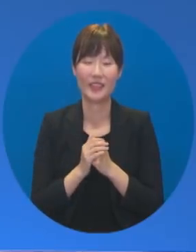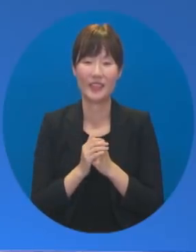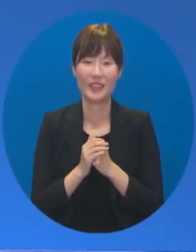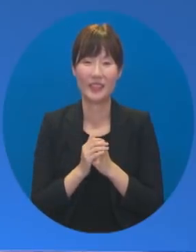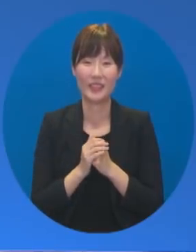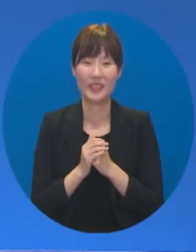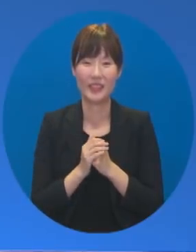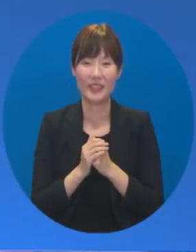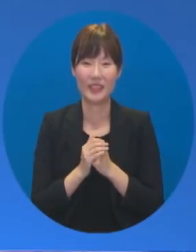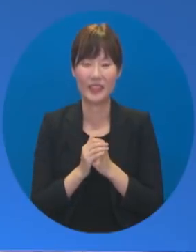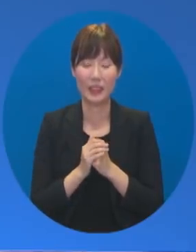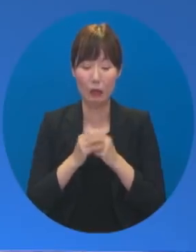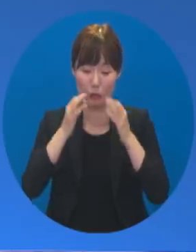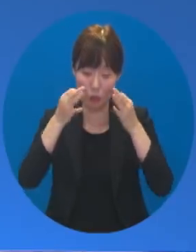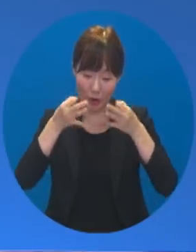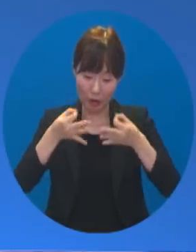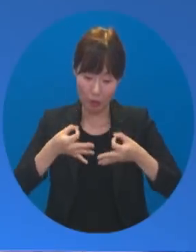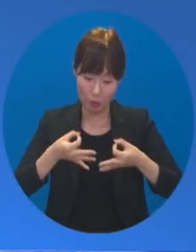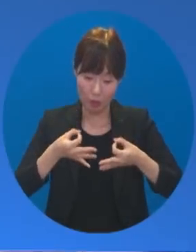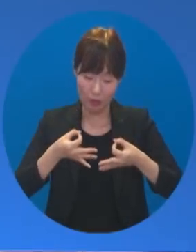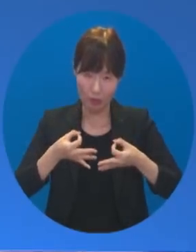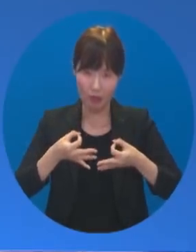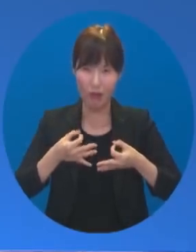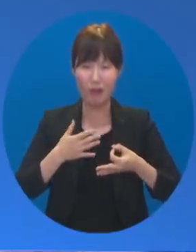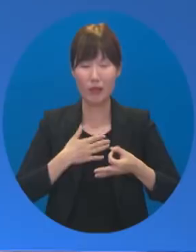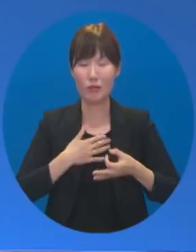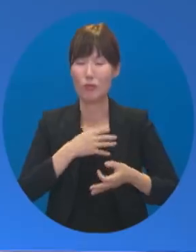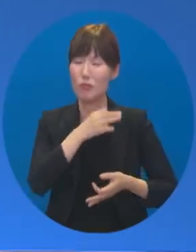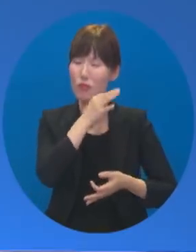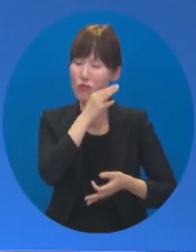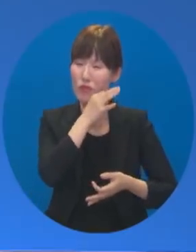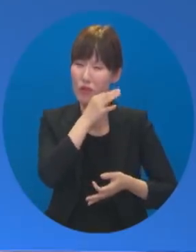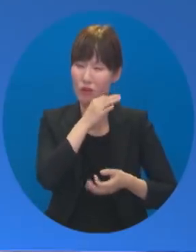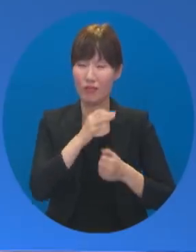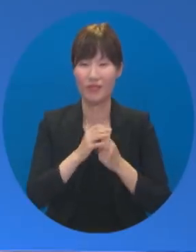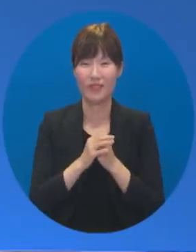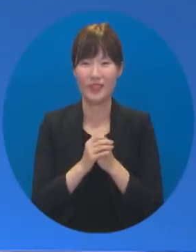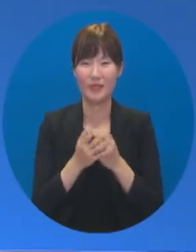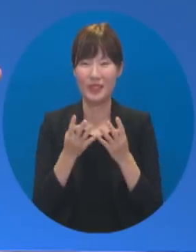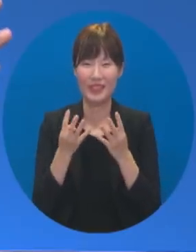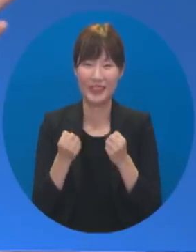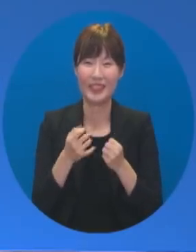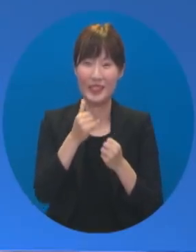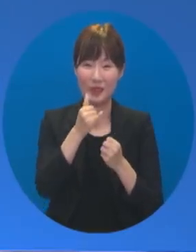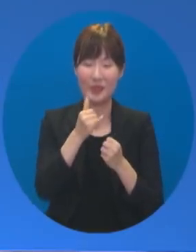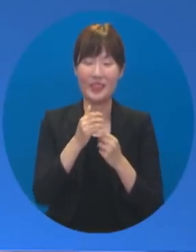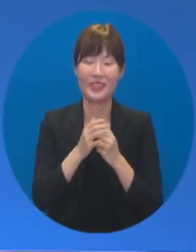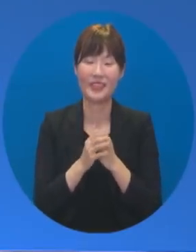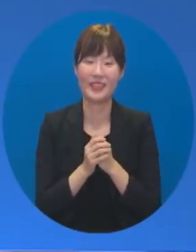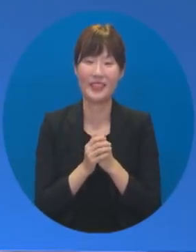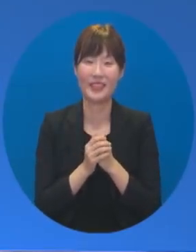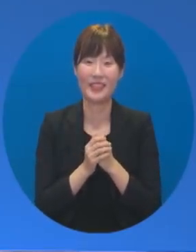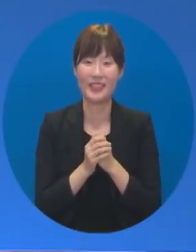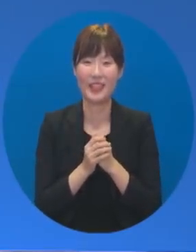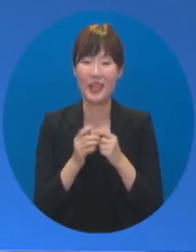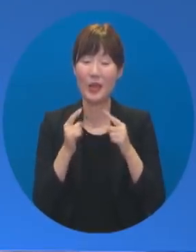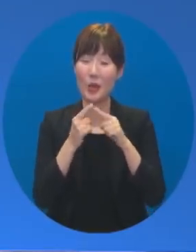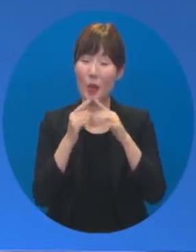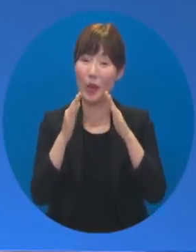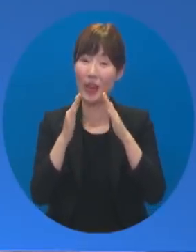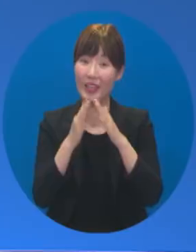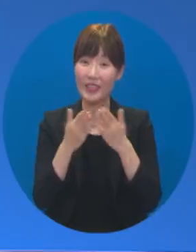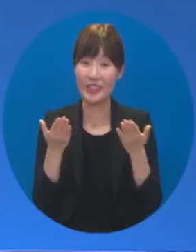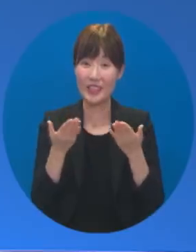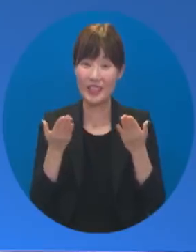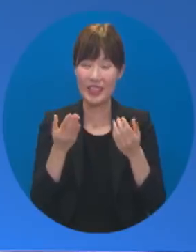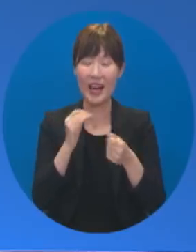부끄러운 것들이 그 원기의 병을 알게 되고 그래도 저는 또 목회자로서 교회에서 사역을 해야 되는데